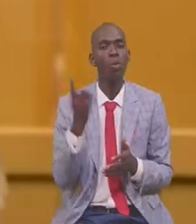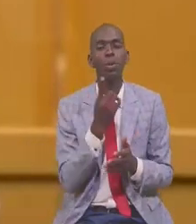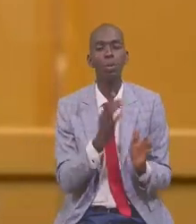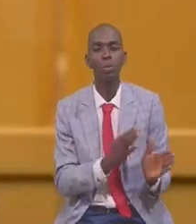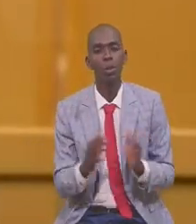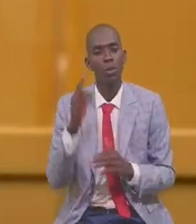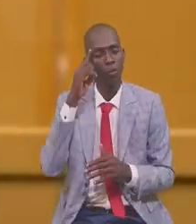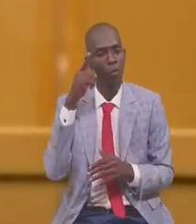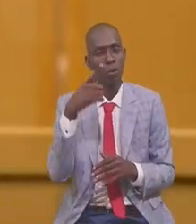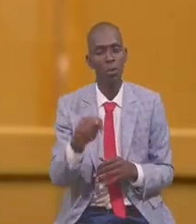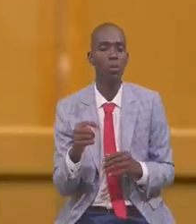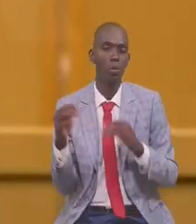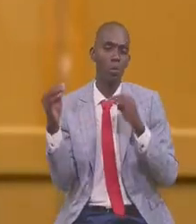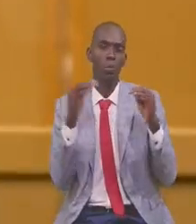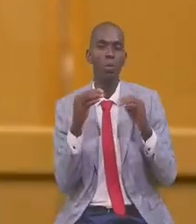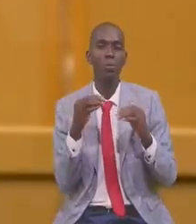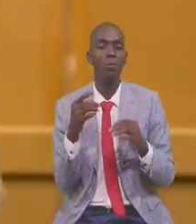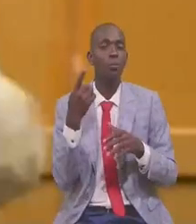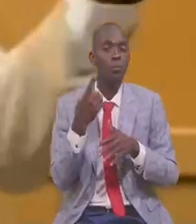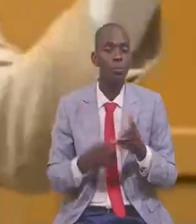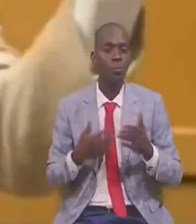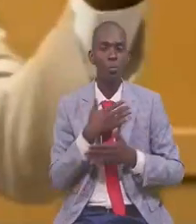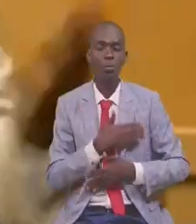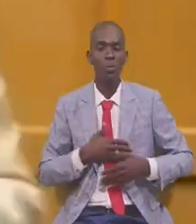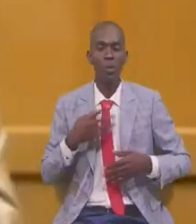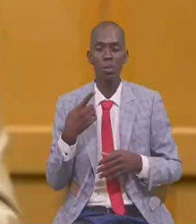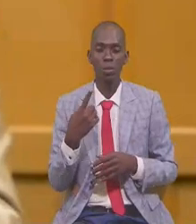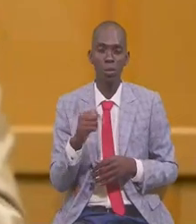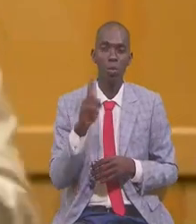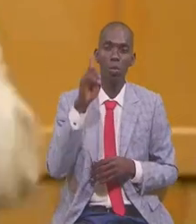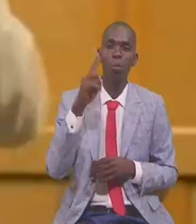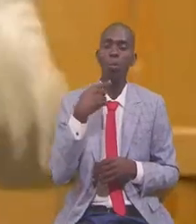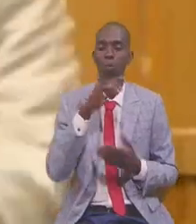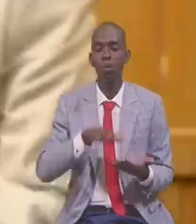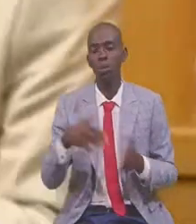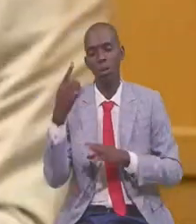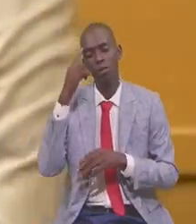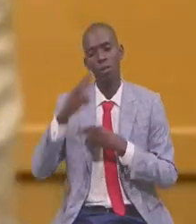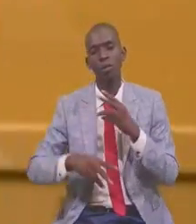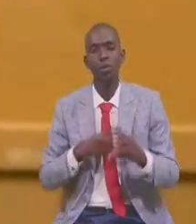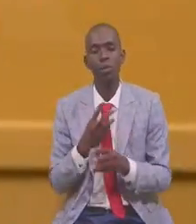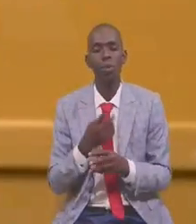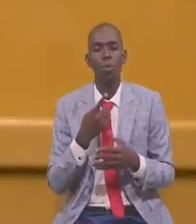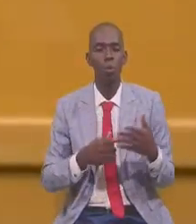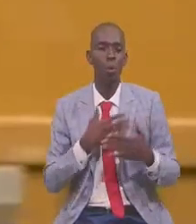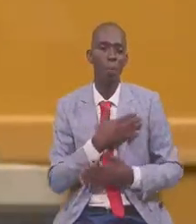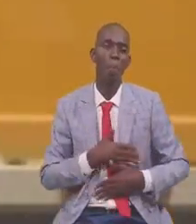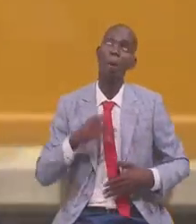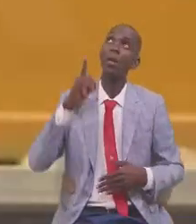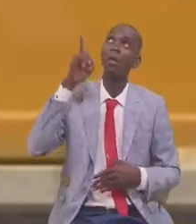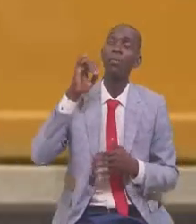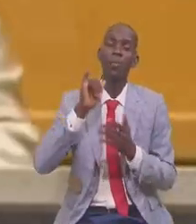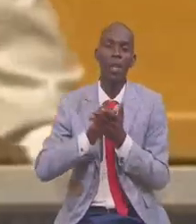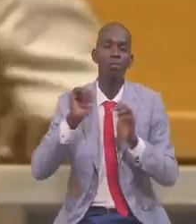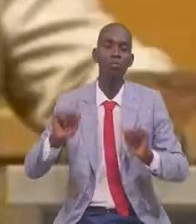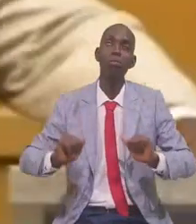ce qui plaît à celui qui est mort pour le monde entier. Qu'est-ce qui plaît à celui qui a donné sa